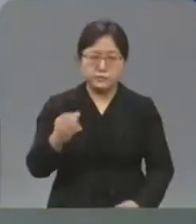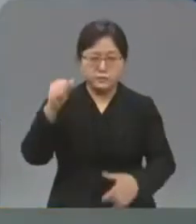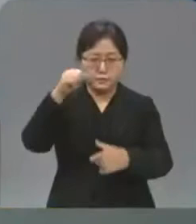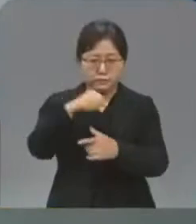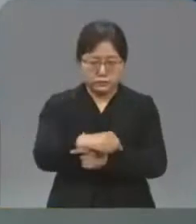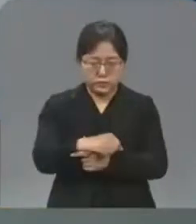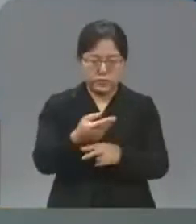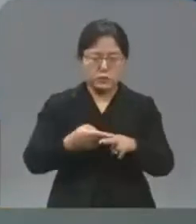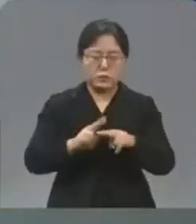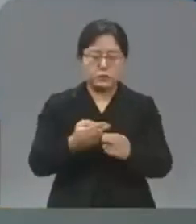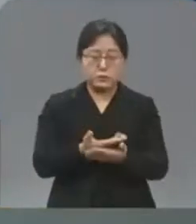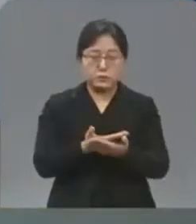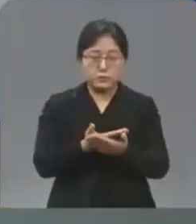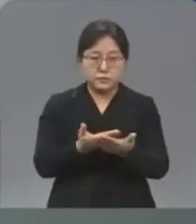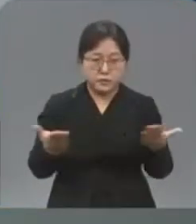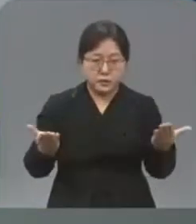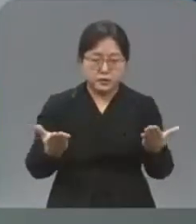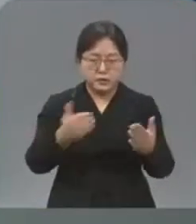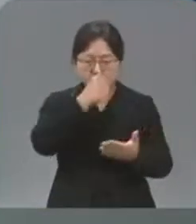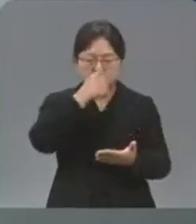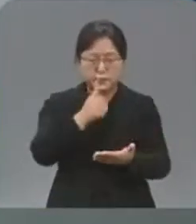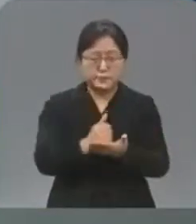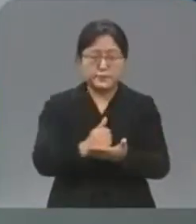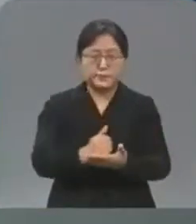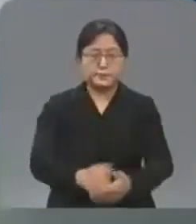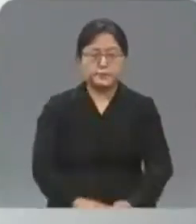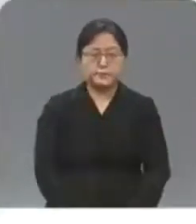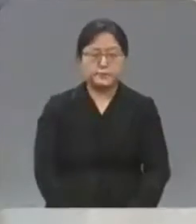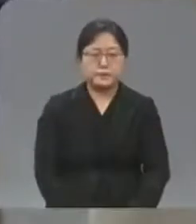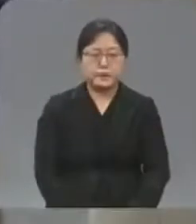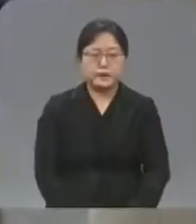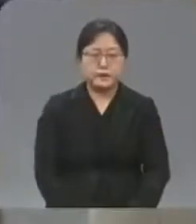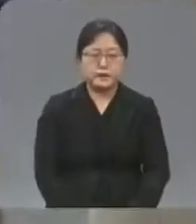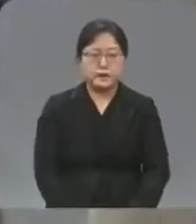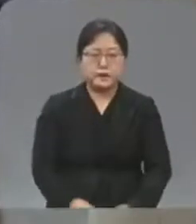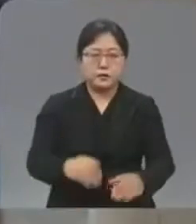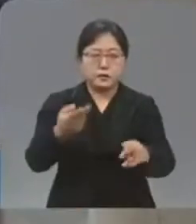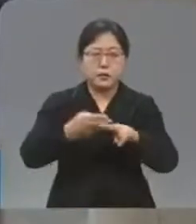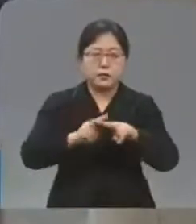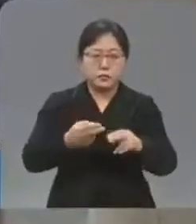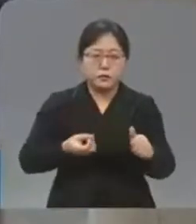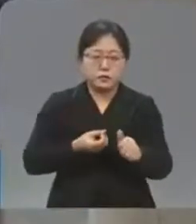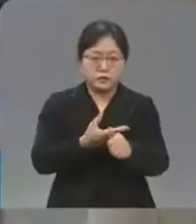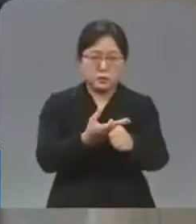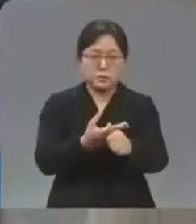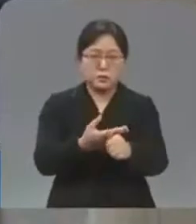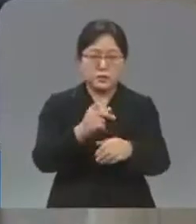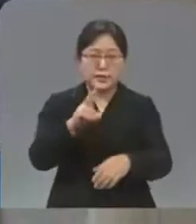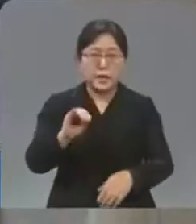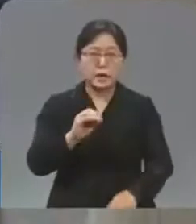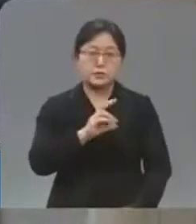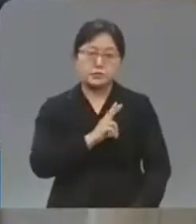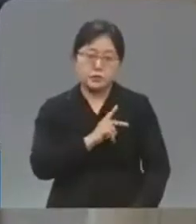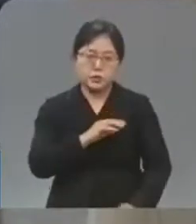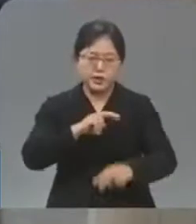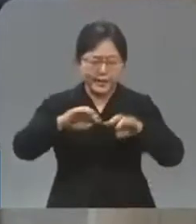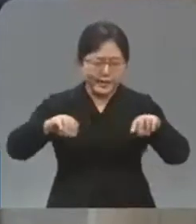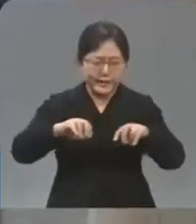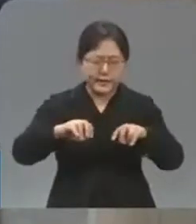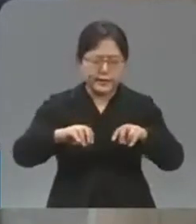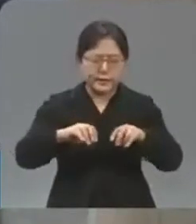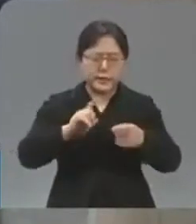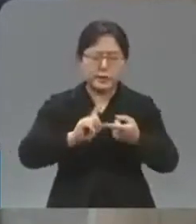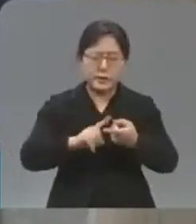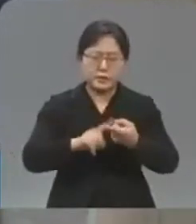상당의 과일 선물 상자를 제공한 혐의를 받고 있습니다. 선물을 전달하는 행위에 양 의원이 개입하거나